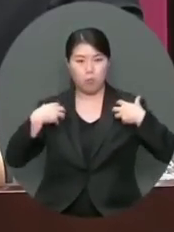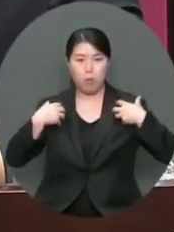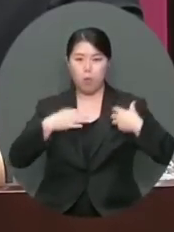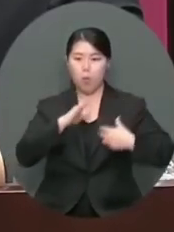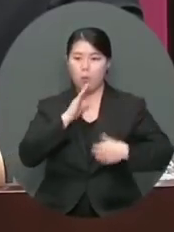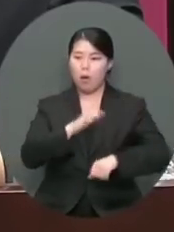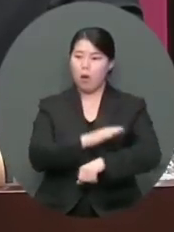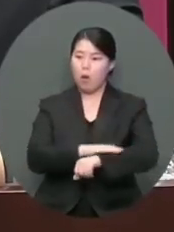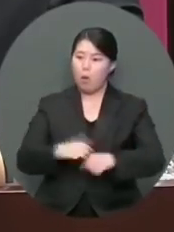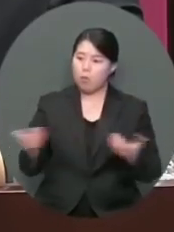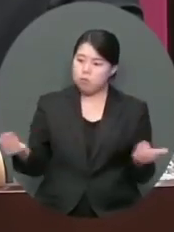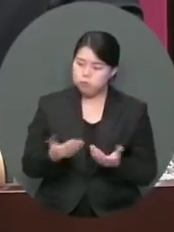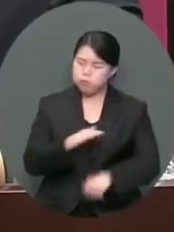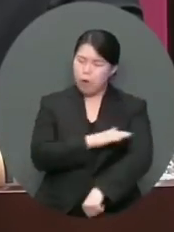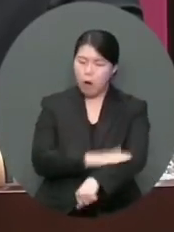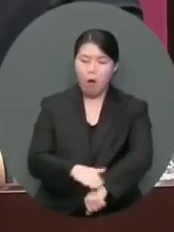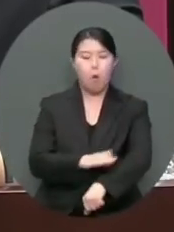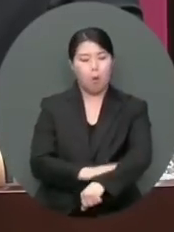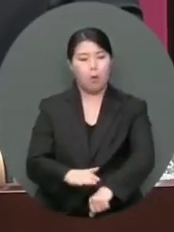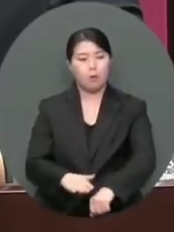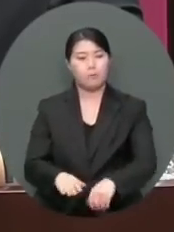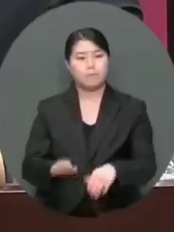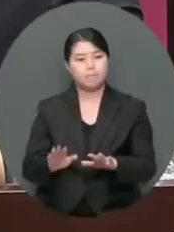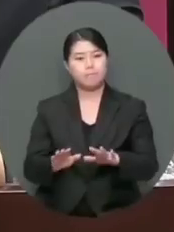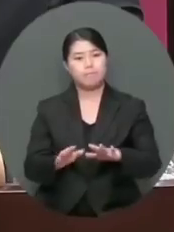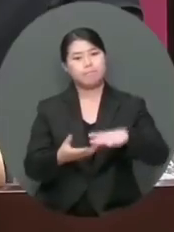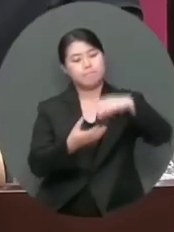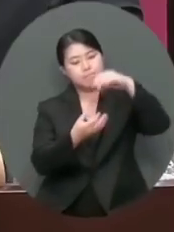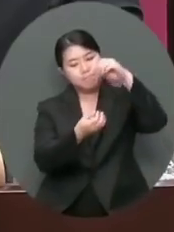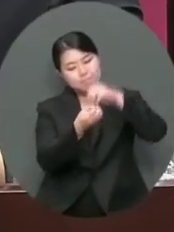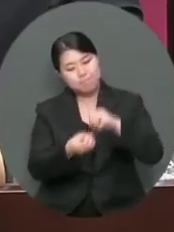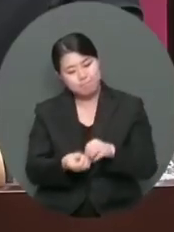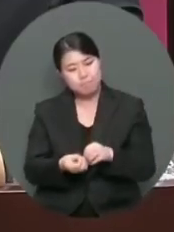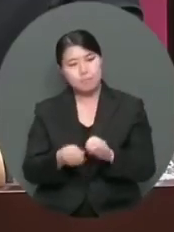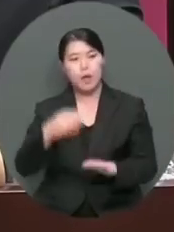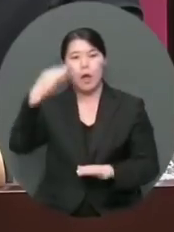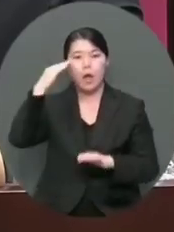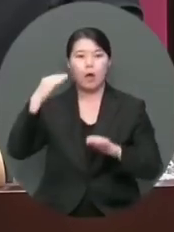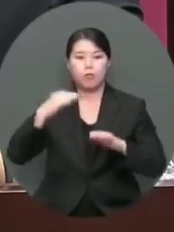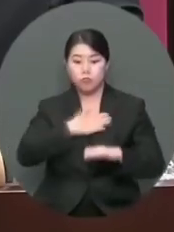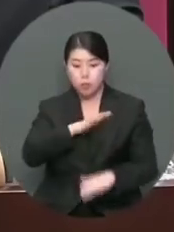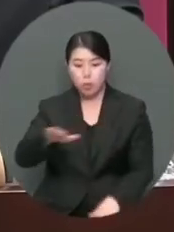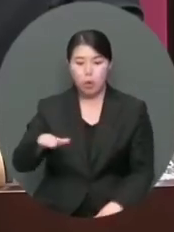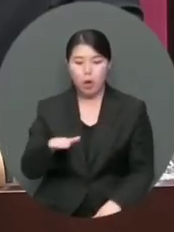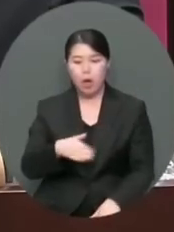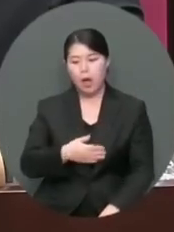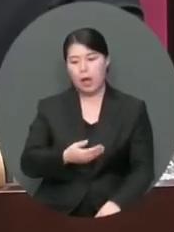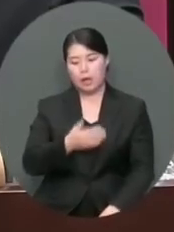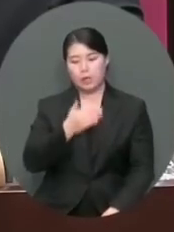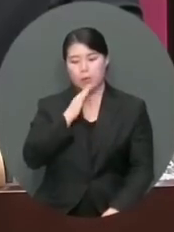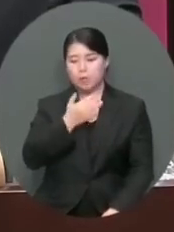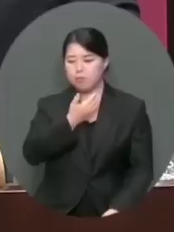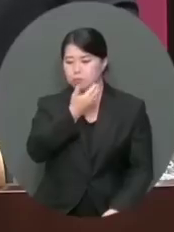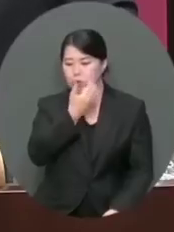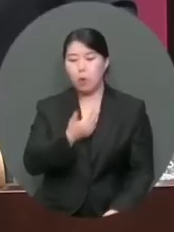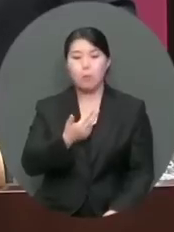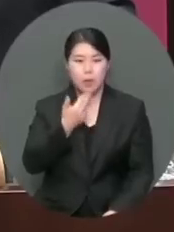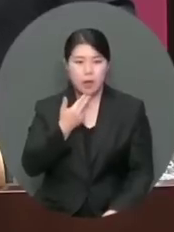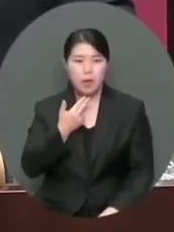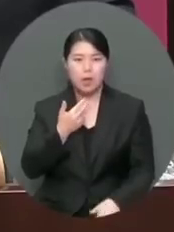했다고 생각하고 그것을 승계받아서 그래도 저희도 부끄럽지 않게 해야 되겠다 그렇게 생각하고 있습니다.